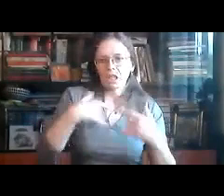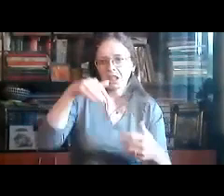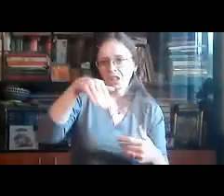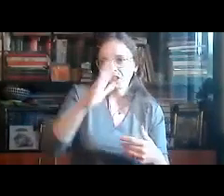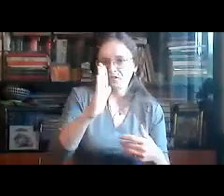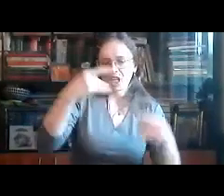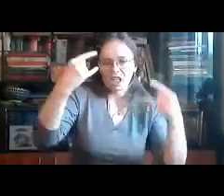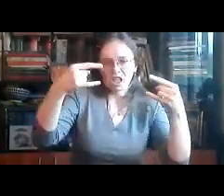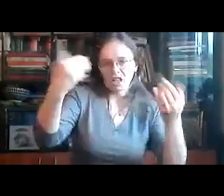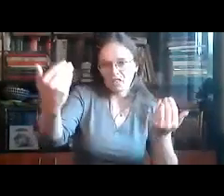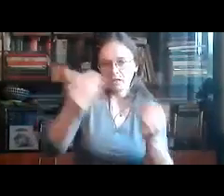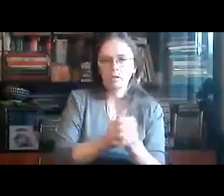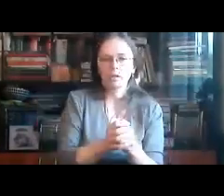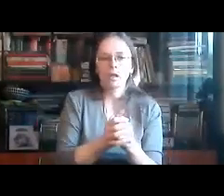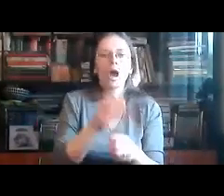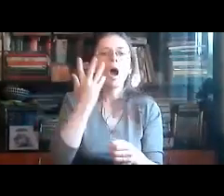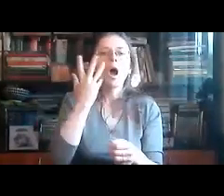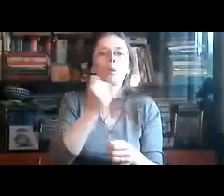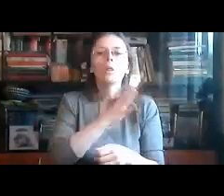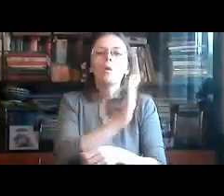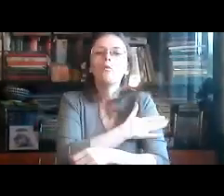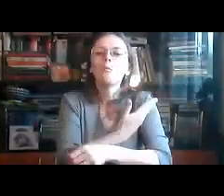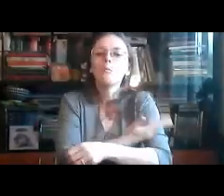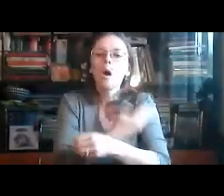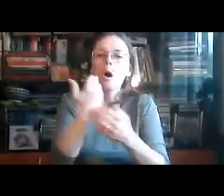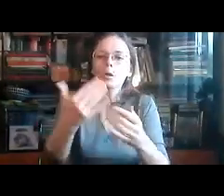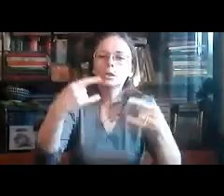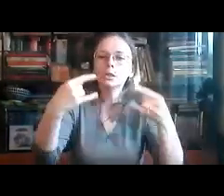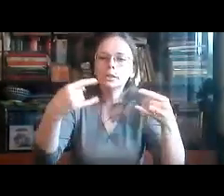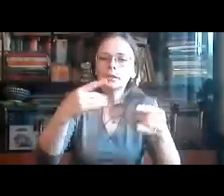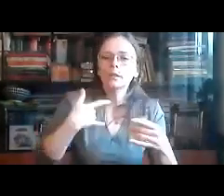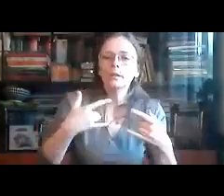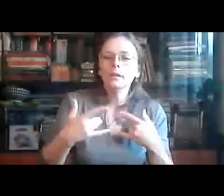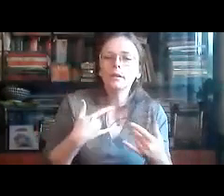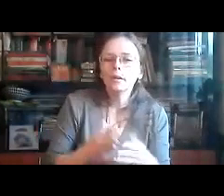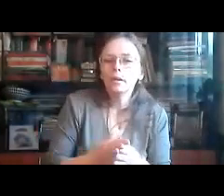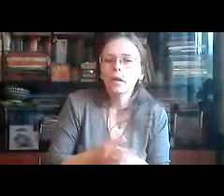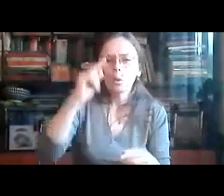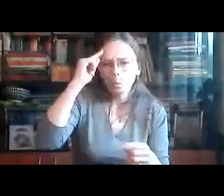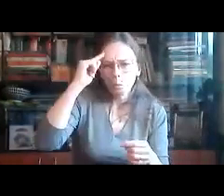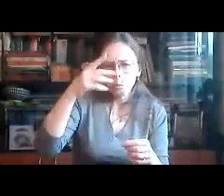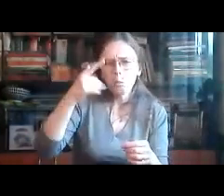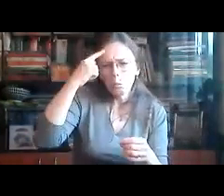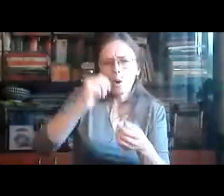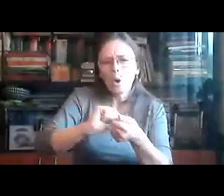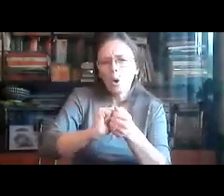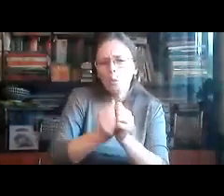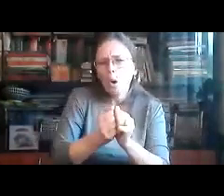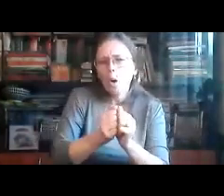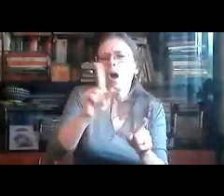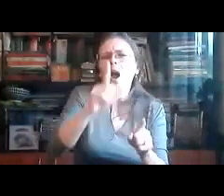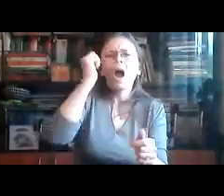Польшу, значит, по понедельникам каждый второй понедельник были